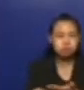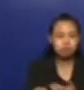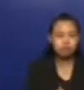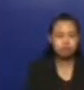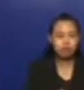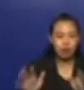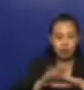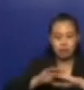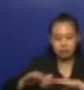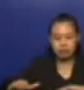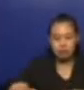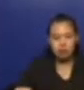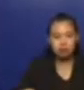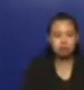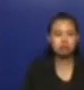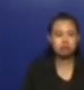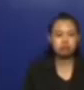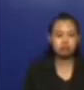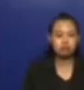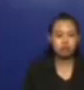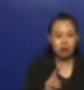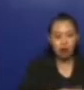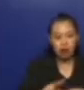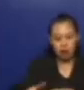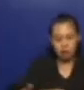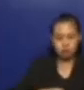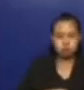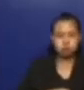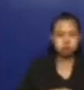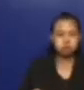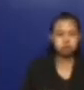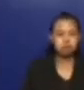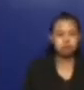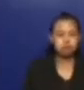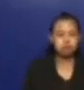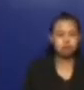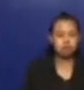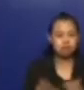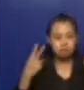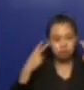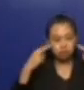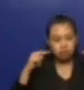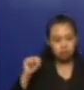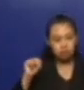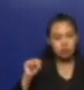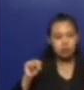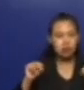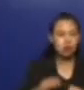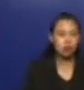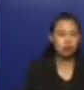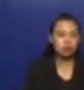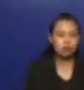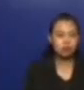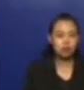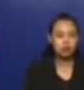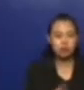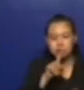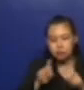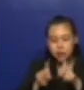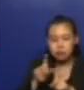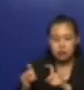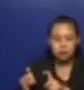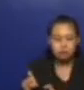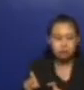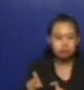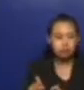ที่เปิดทำเนียบไอ้เด็กนั่งเก้าอี้นายกไปคุยไปถามเขา